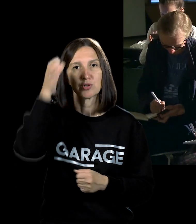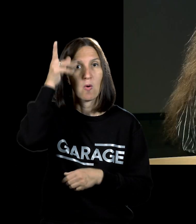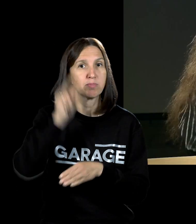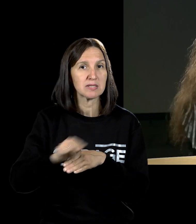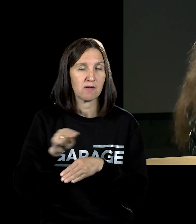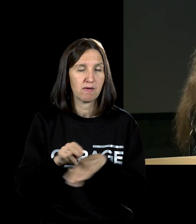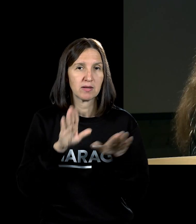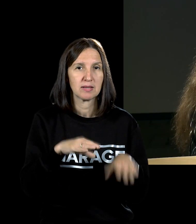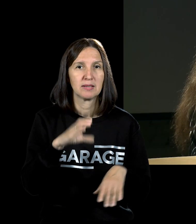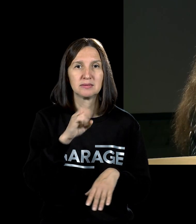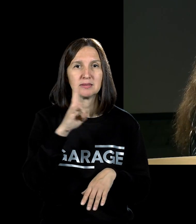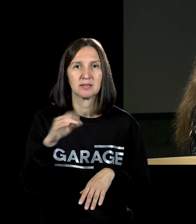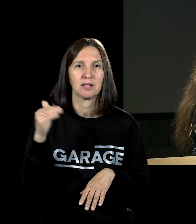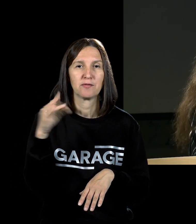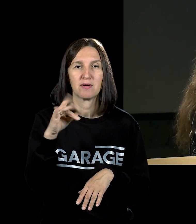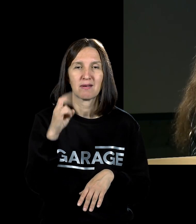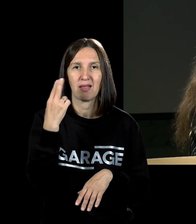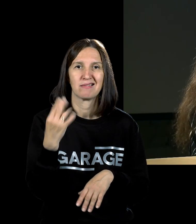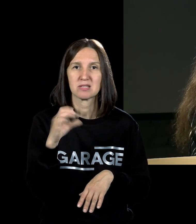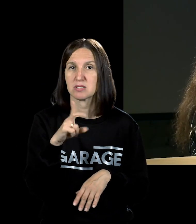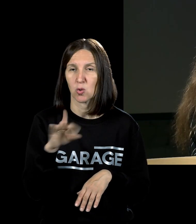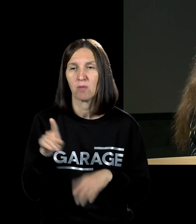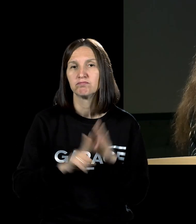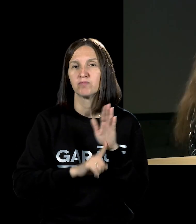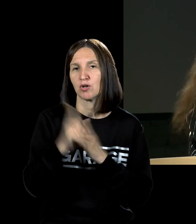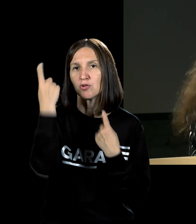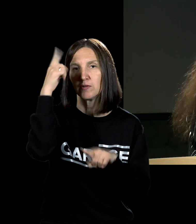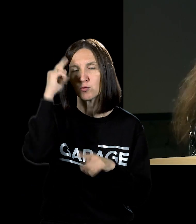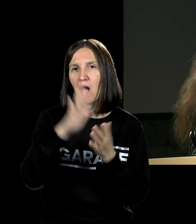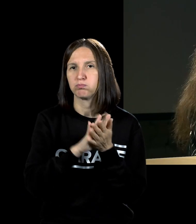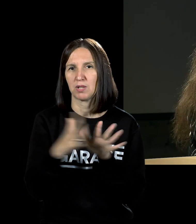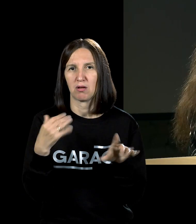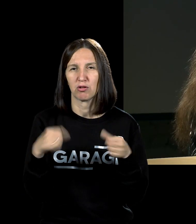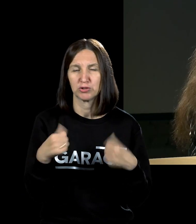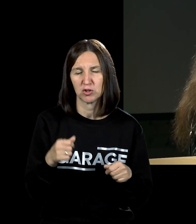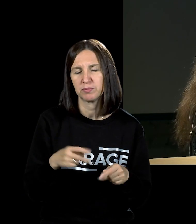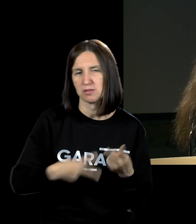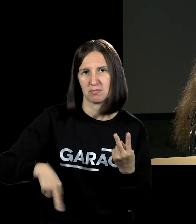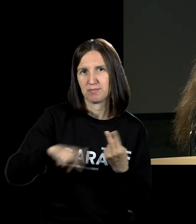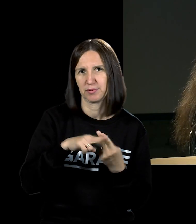художественное образование в Сан-Франциско, начинавший как с абстрактной живописи, ну, как и все, да,